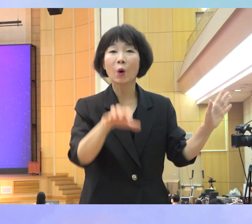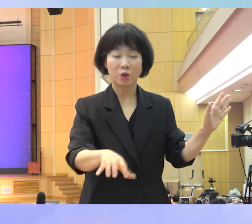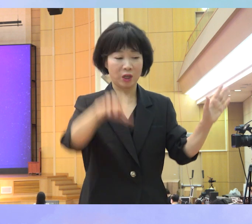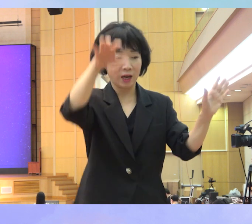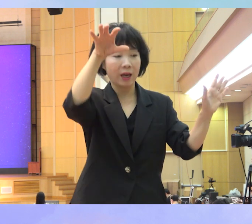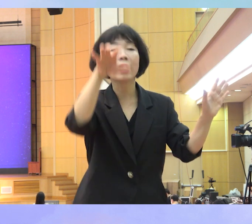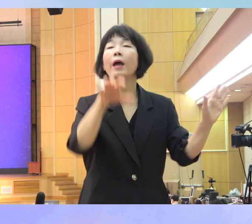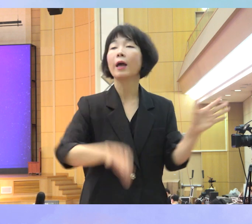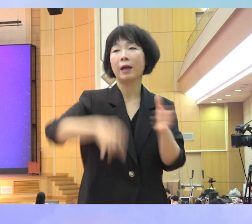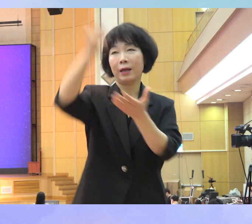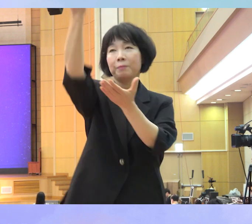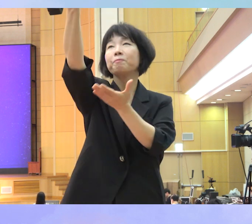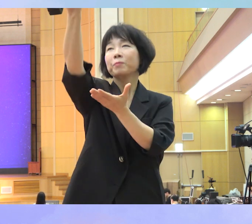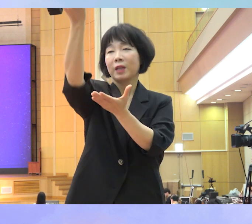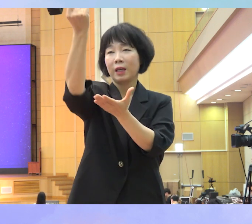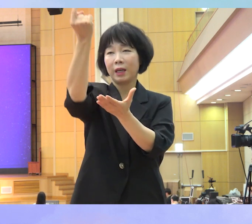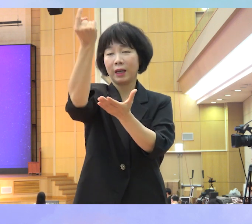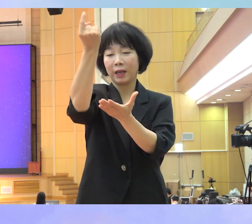이곳에